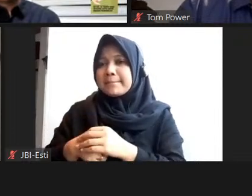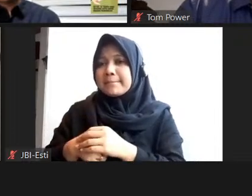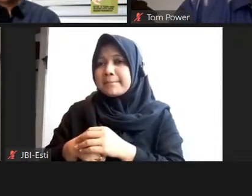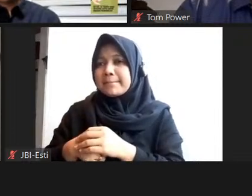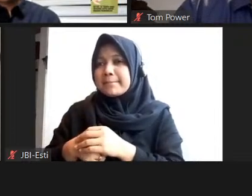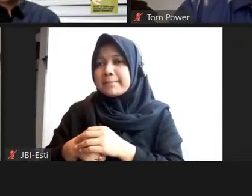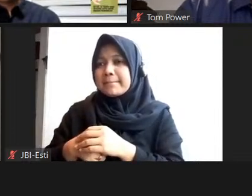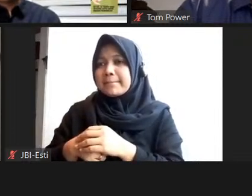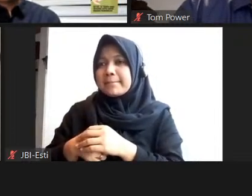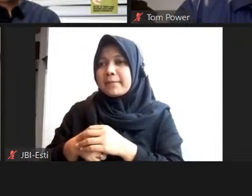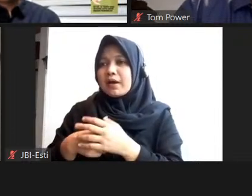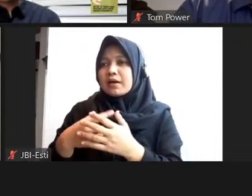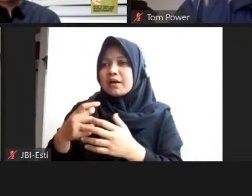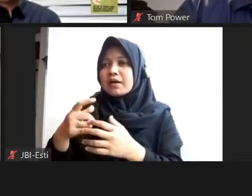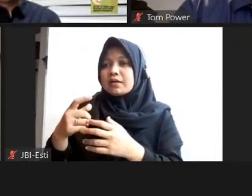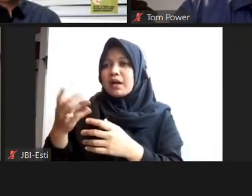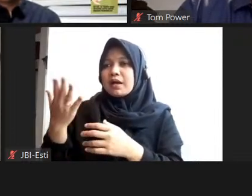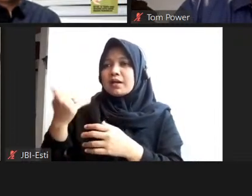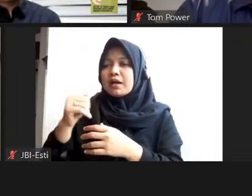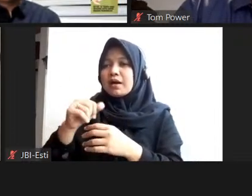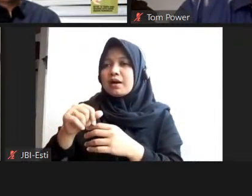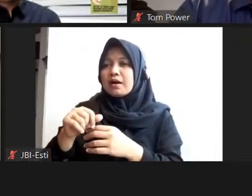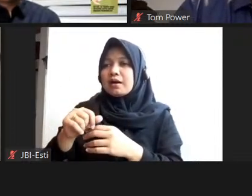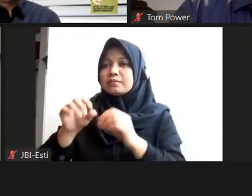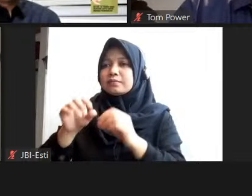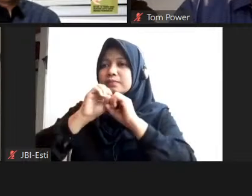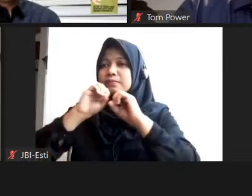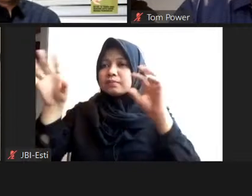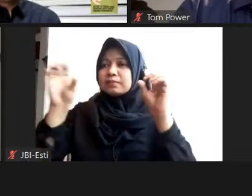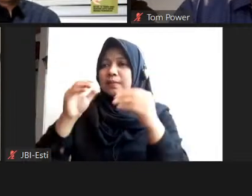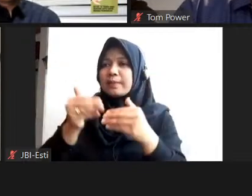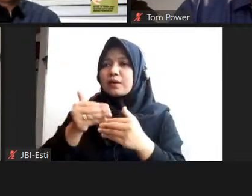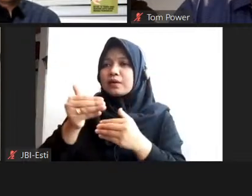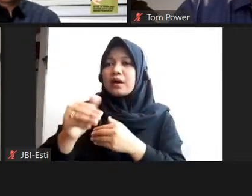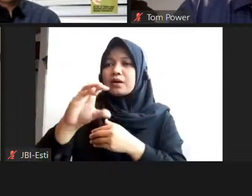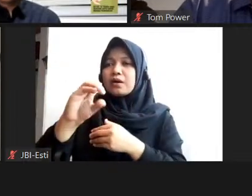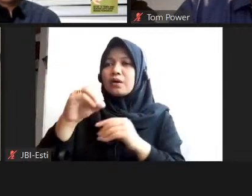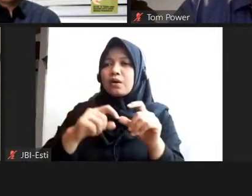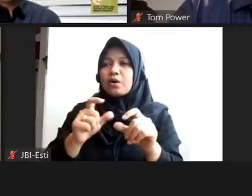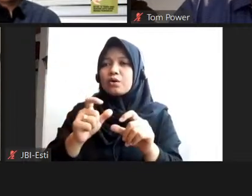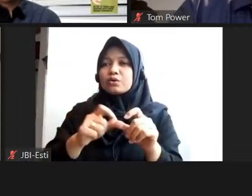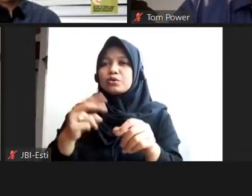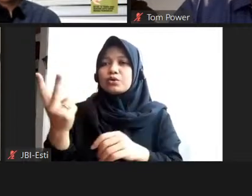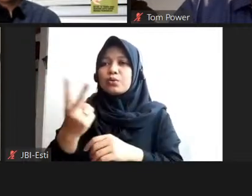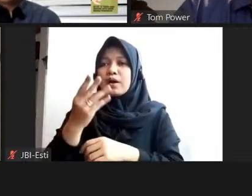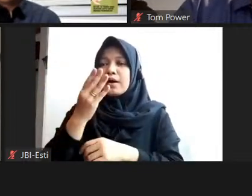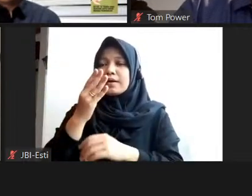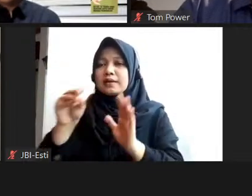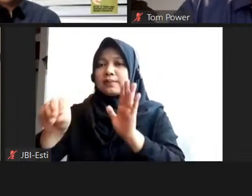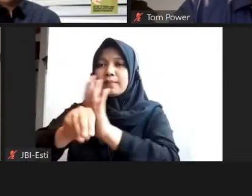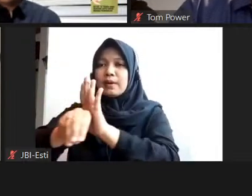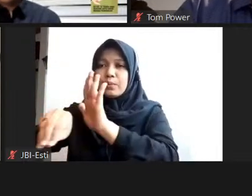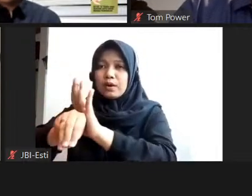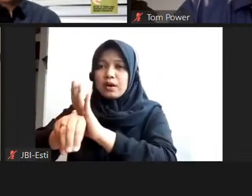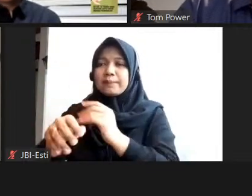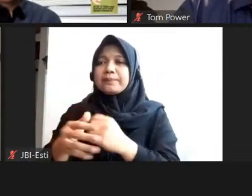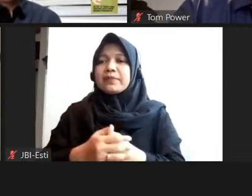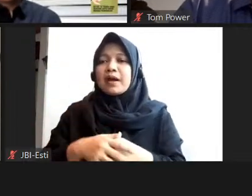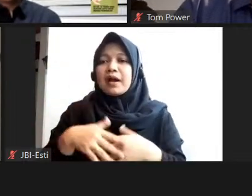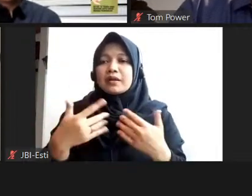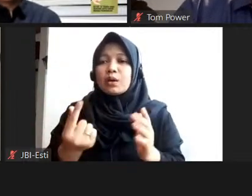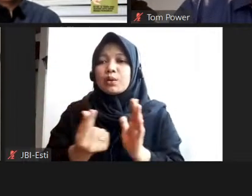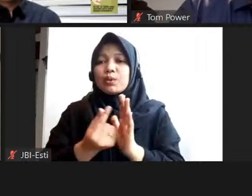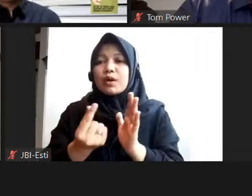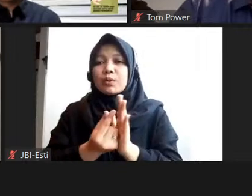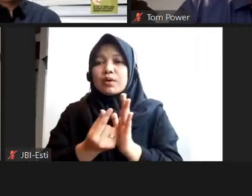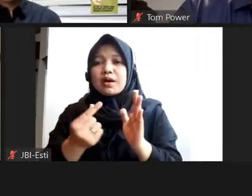lanjutkan Otsus 2 di Papua, atau misalnya dalam konteks revisi undang-undang KPK itu mereka juga kelihatan berperan sekali